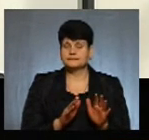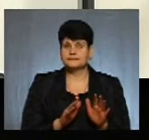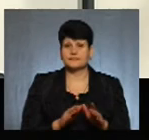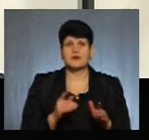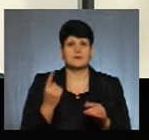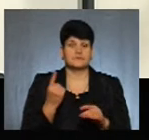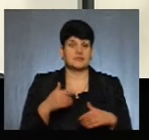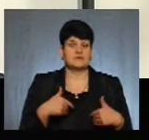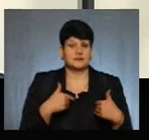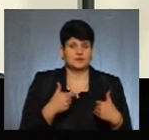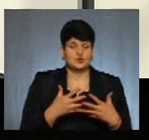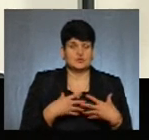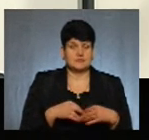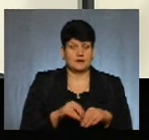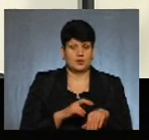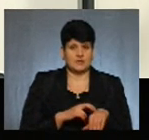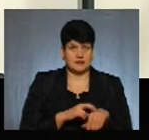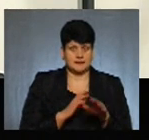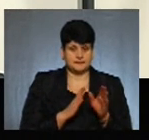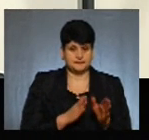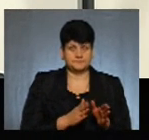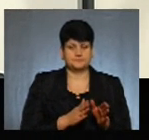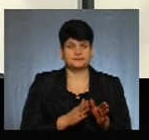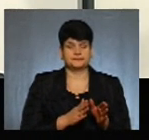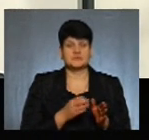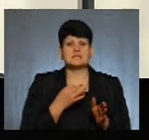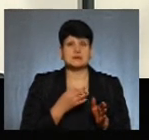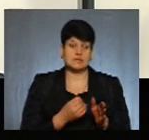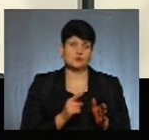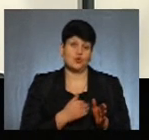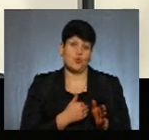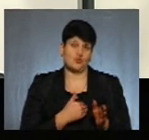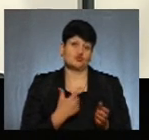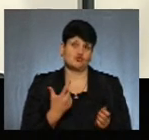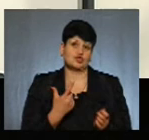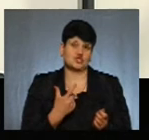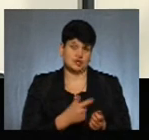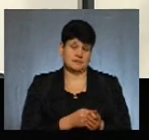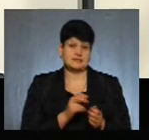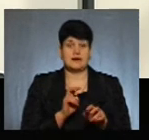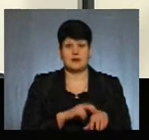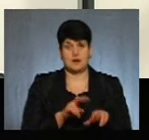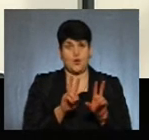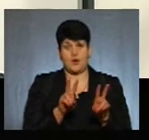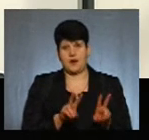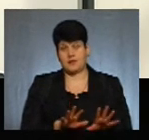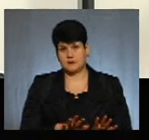Звернутися до свого сімейного чи дільничного лікаря, так? І сказати, що я хочу щепитися. Лікар